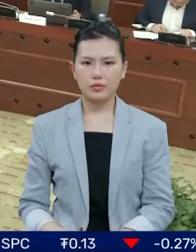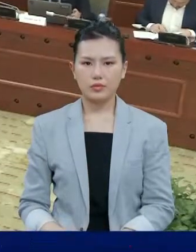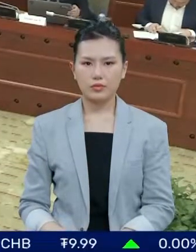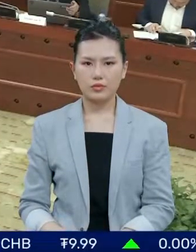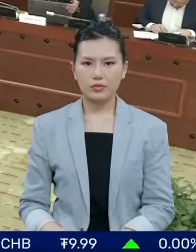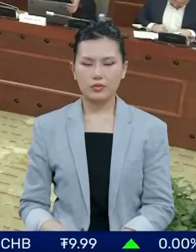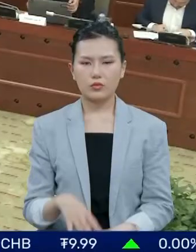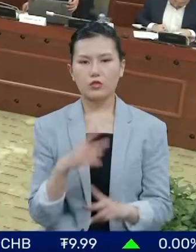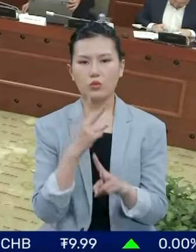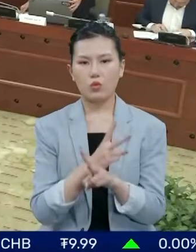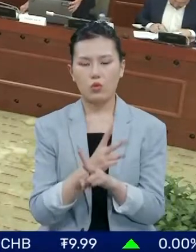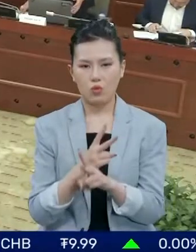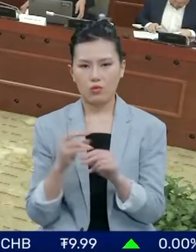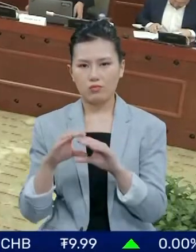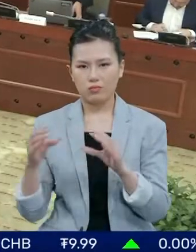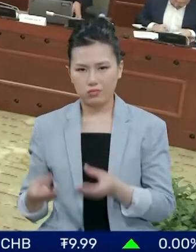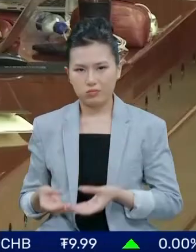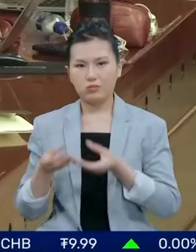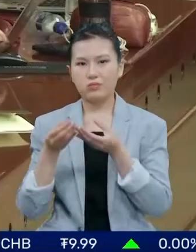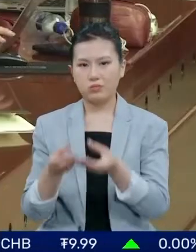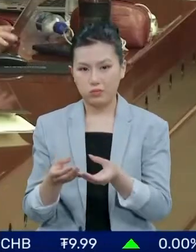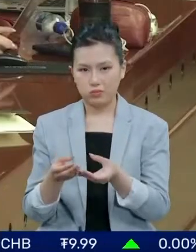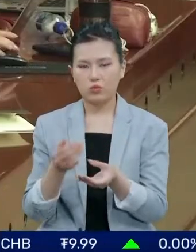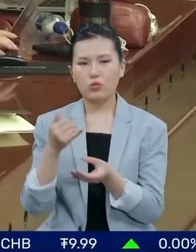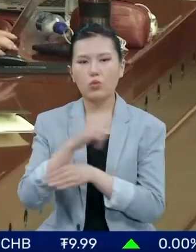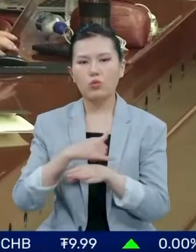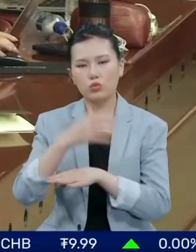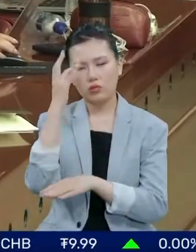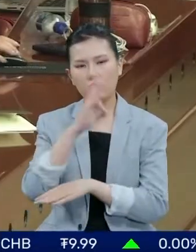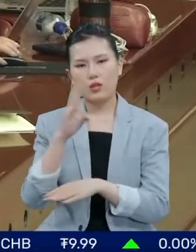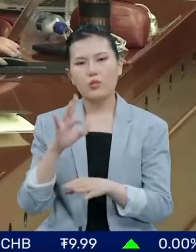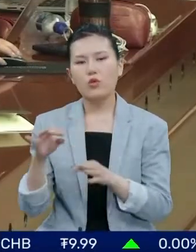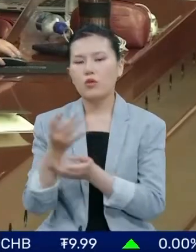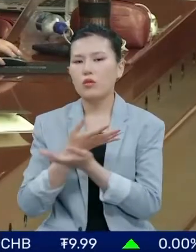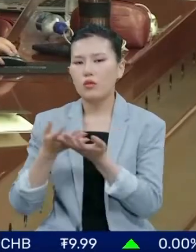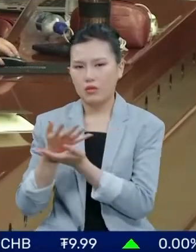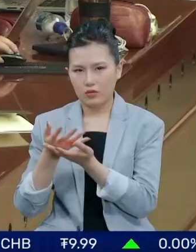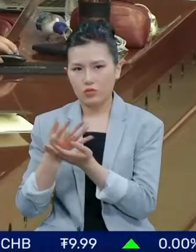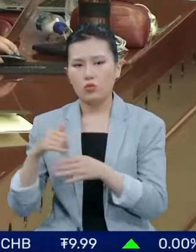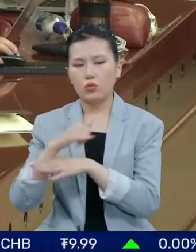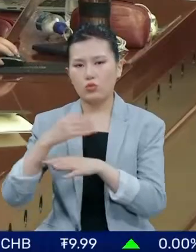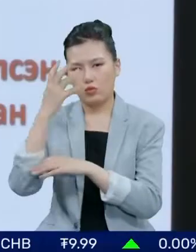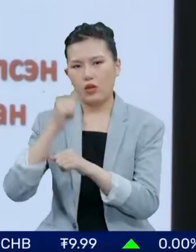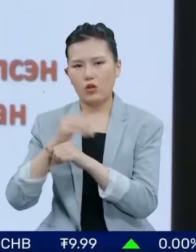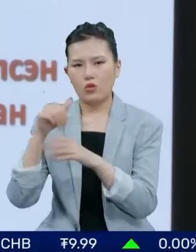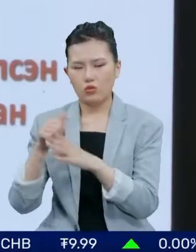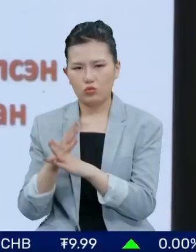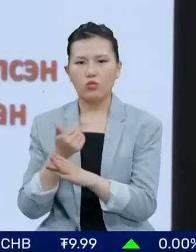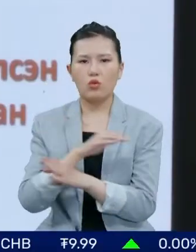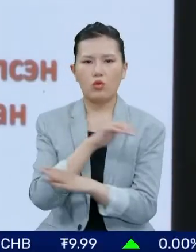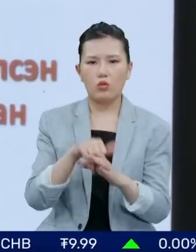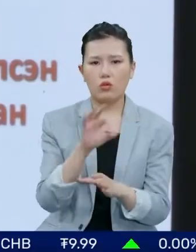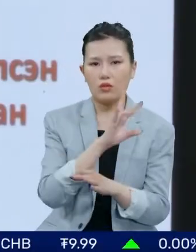Хуулийн өргөн барьсны дараа улс төрийн намуудын дунд хилцүүлэг өнөөсөн байдаг уг хилцүүлэгт улсын хурлын судалгүй намууд өөрсдийн саналуудаа тусгасан ч энэ